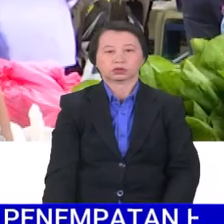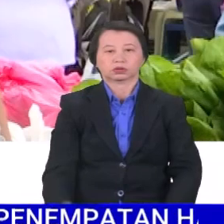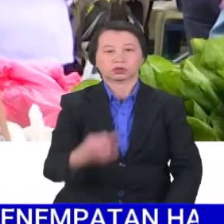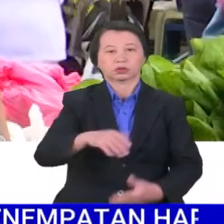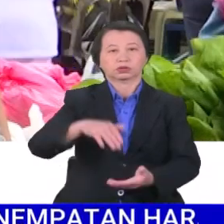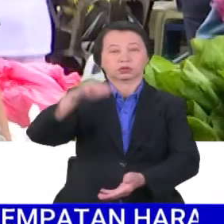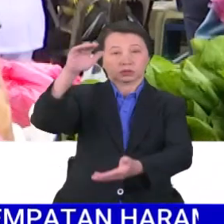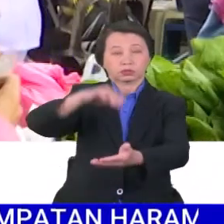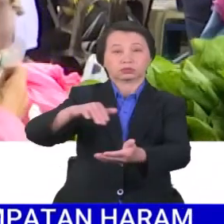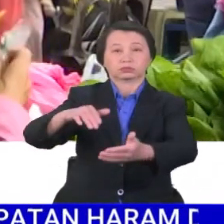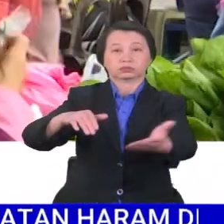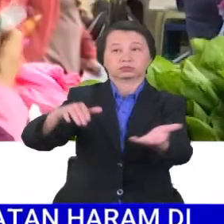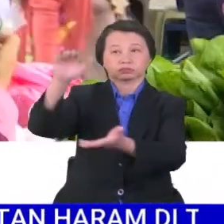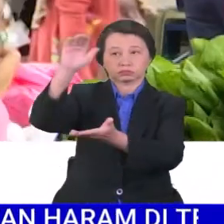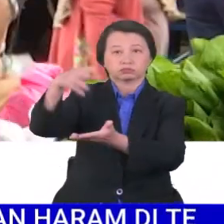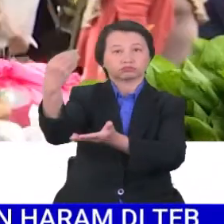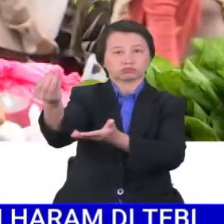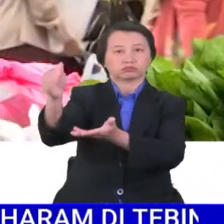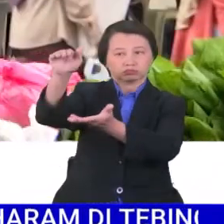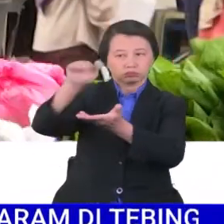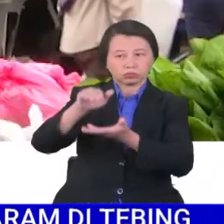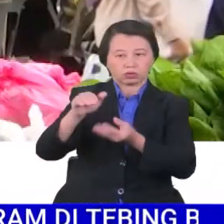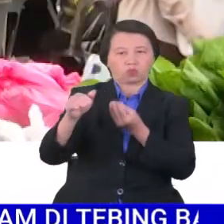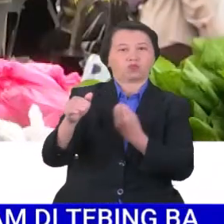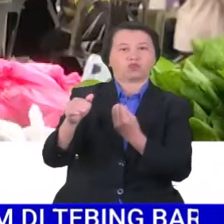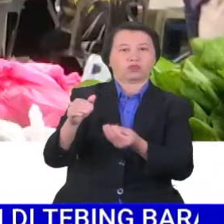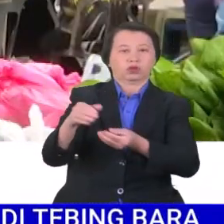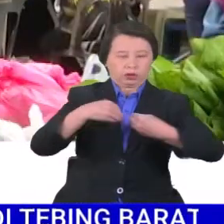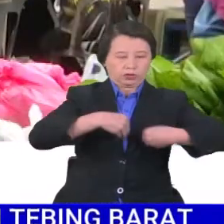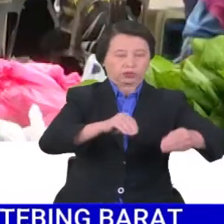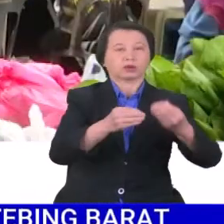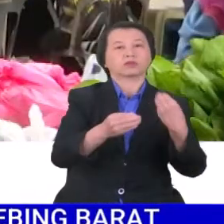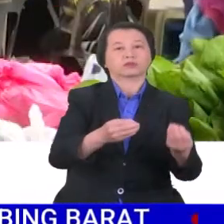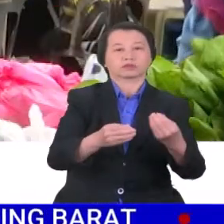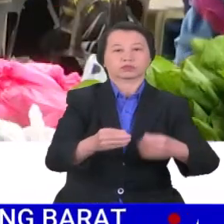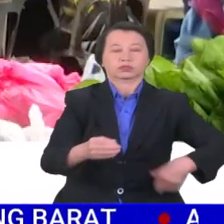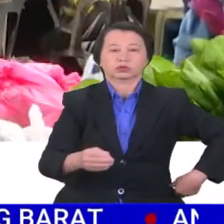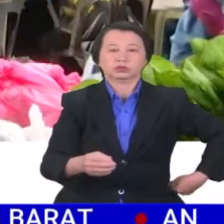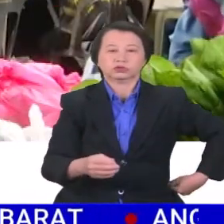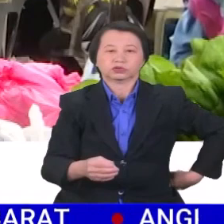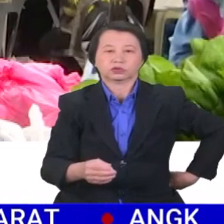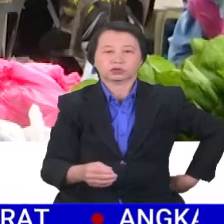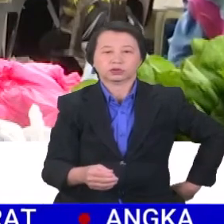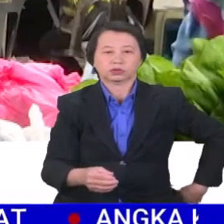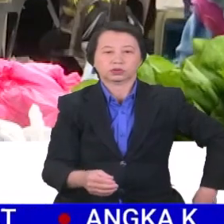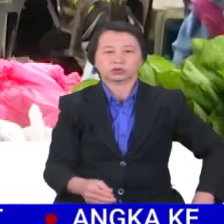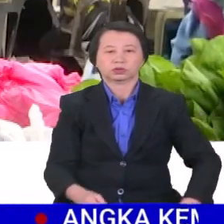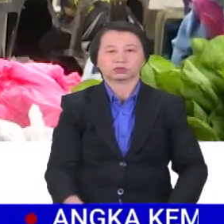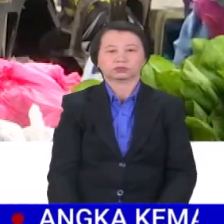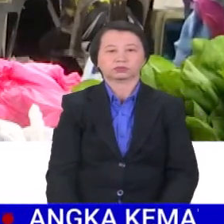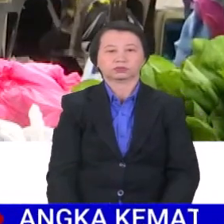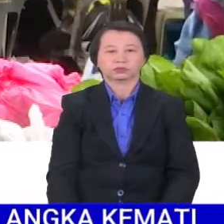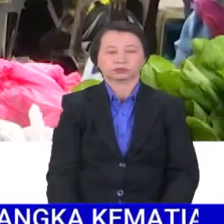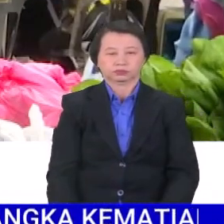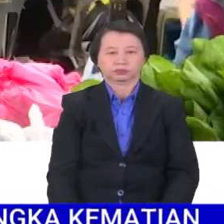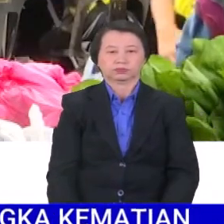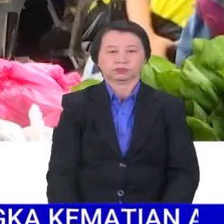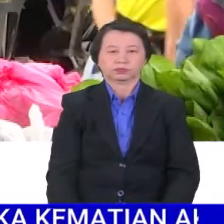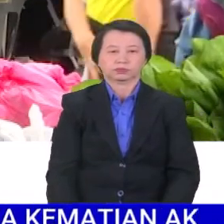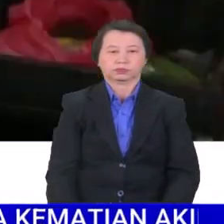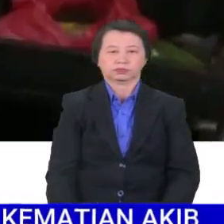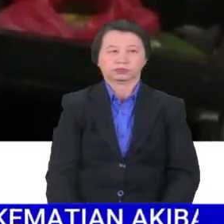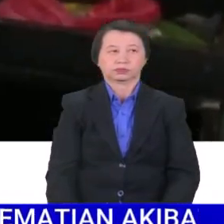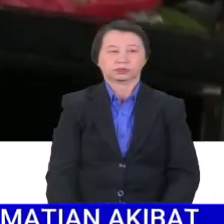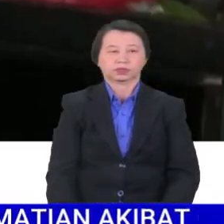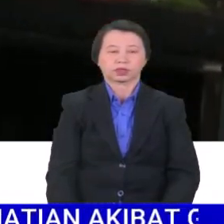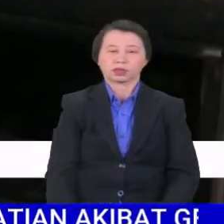dikurangkan di peringkat ladang, jadi menu Rahmah ni maybe kita boleh sokong dengan menyediakan produk-produk yang sesuai